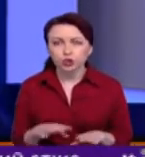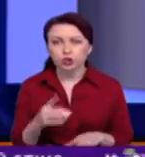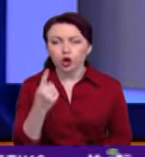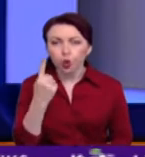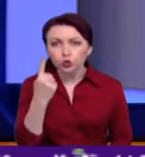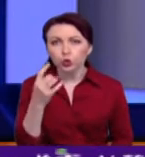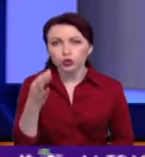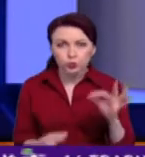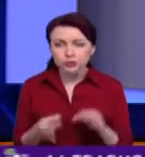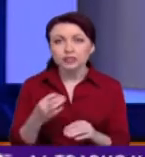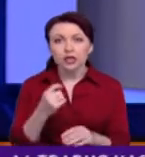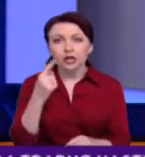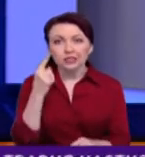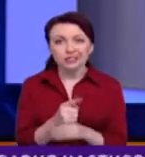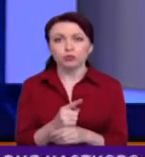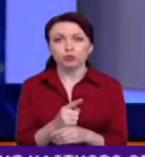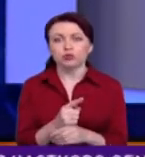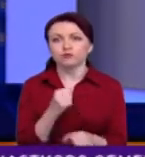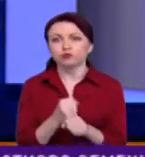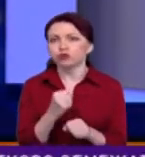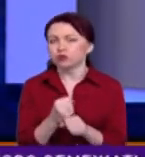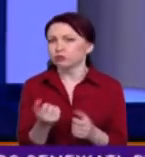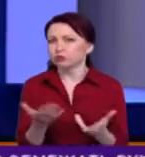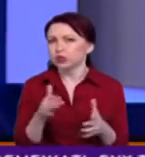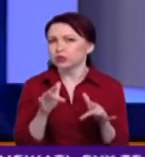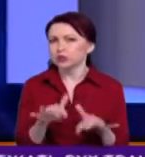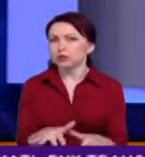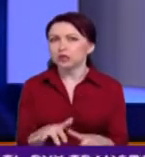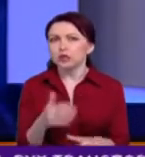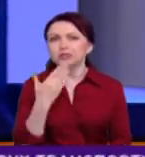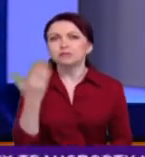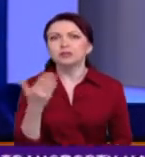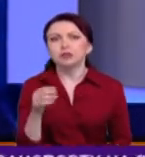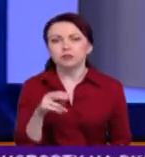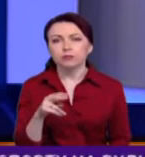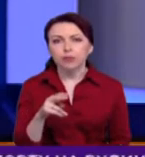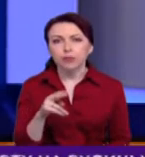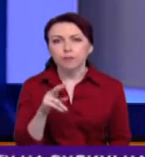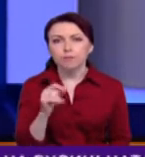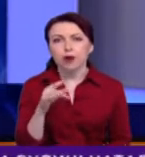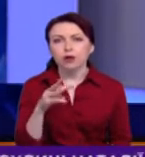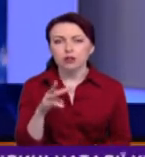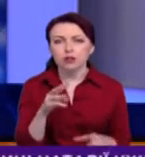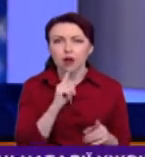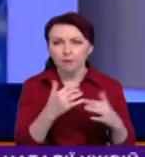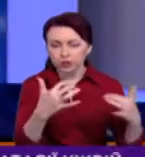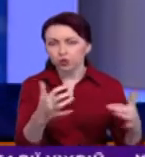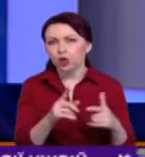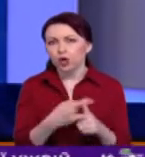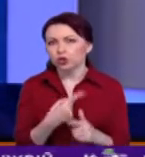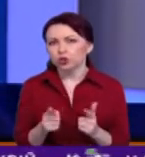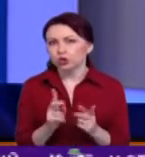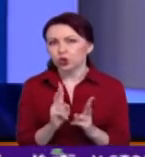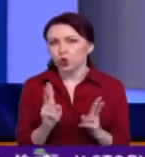одноособово заборонити вчиняти будь-які дії спікером парламенту чи будь-якою іншою посадовою